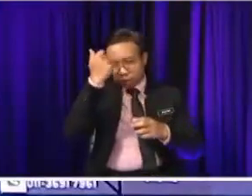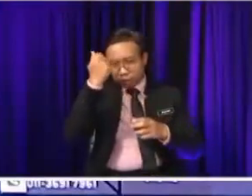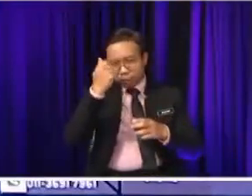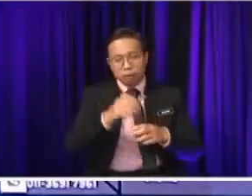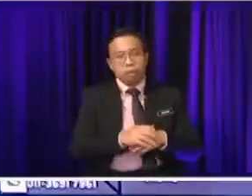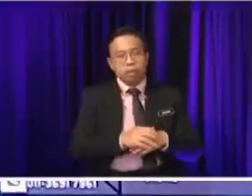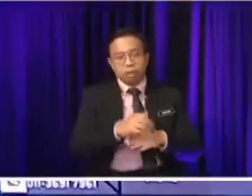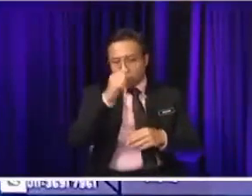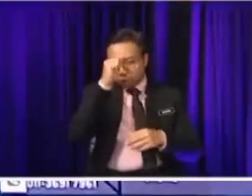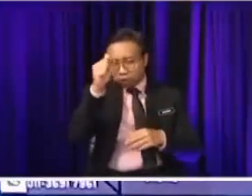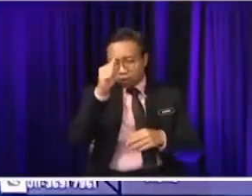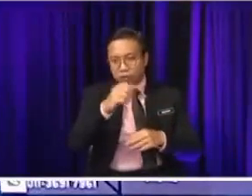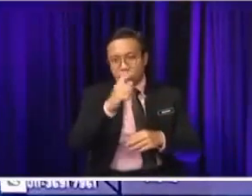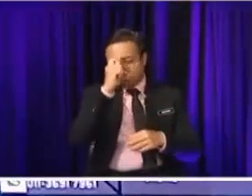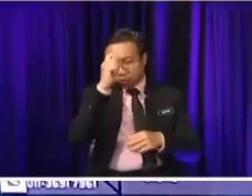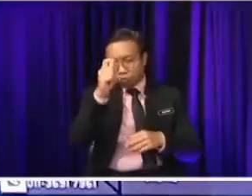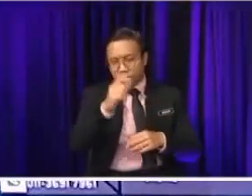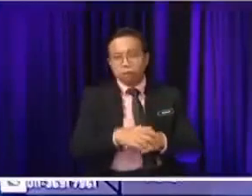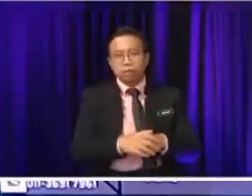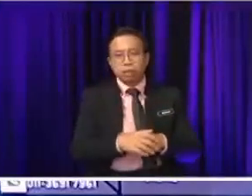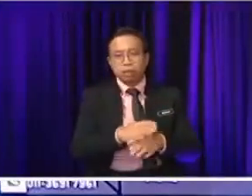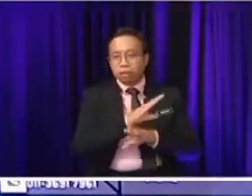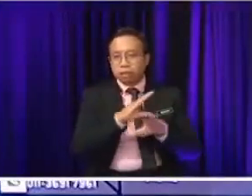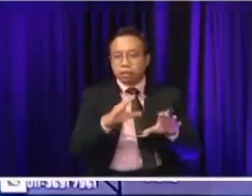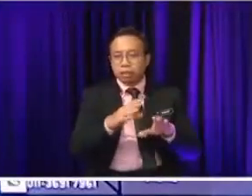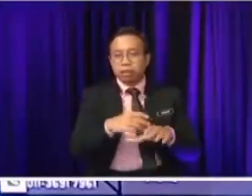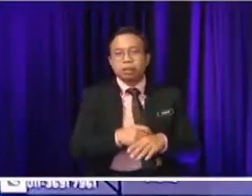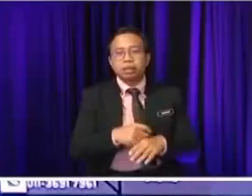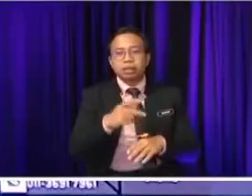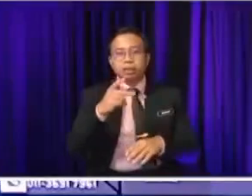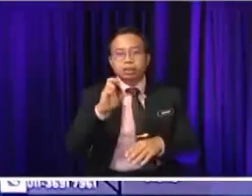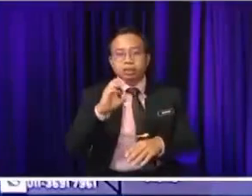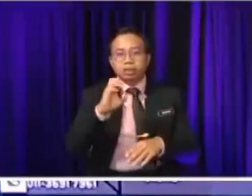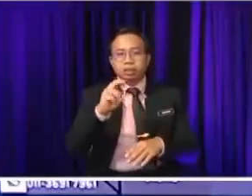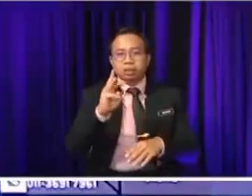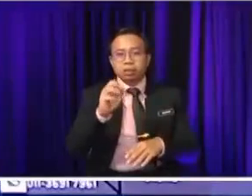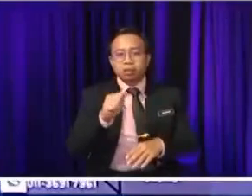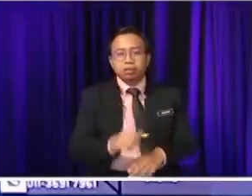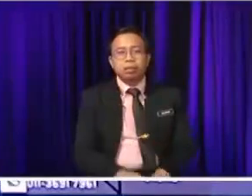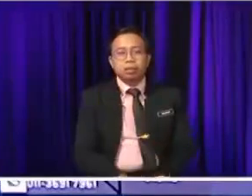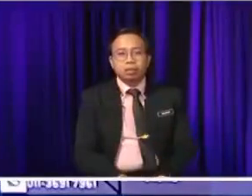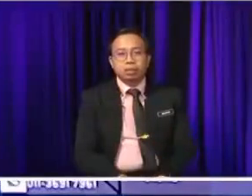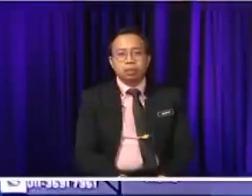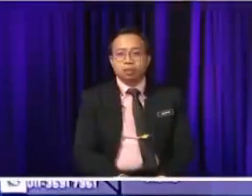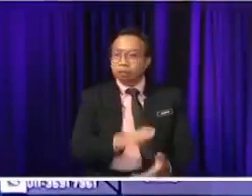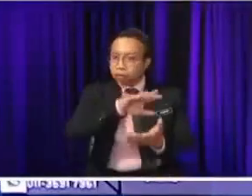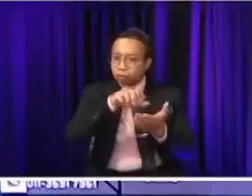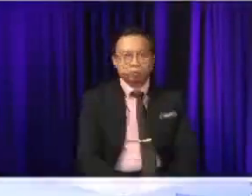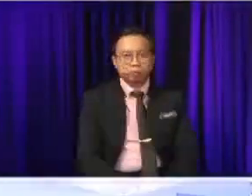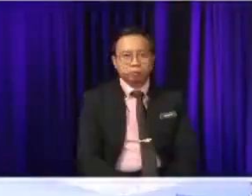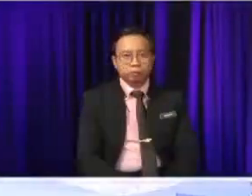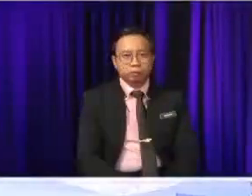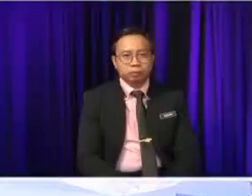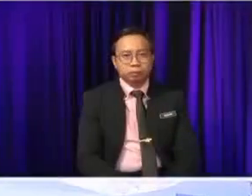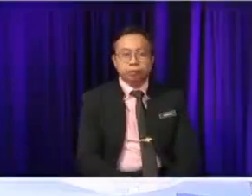pandangan Allah atau pepandangan Tuhan makanya kita tidak dikecewakan Hmm Sebab bila kita buat sesuatu itu dengan ikhlas segalanya akan jadi yang